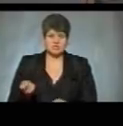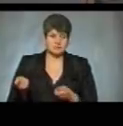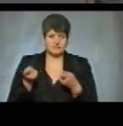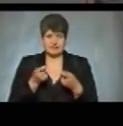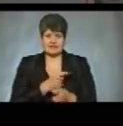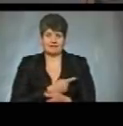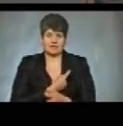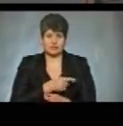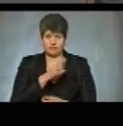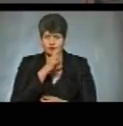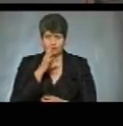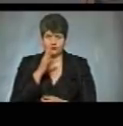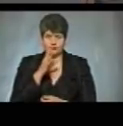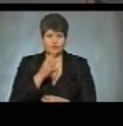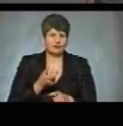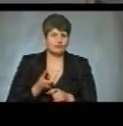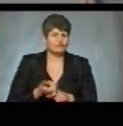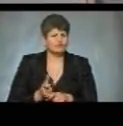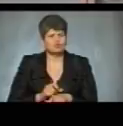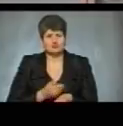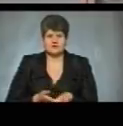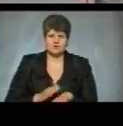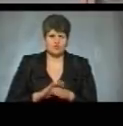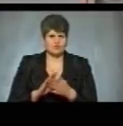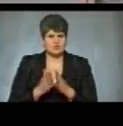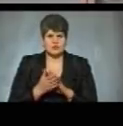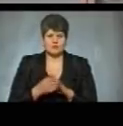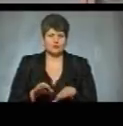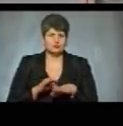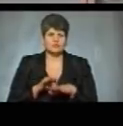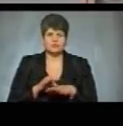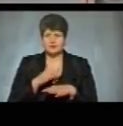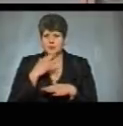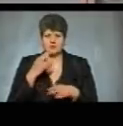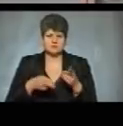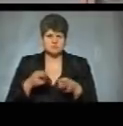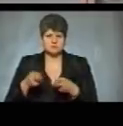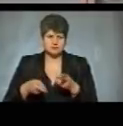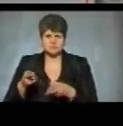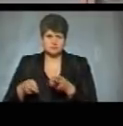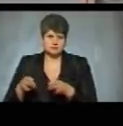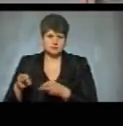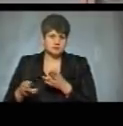лікарню вночі, в вкрай важкому стані. Йому проведено ряд операційних лікувань,